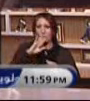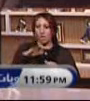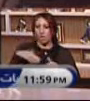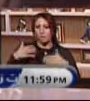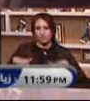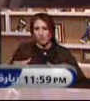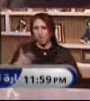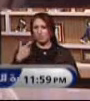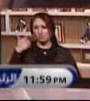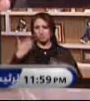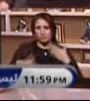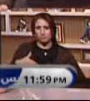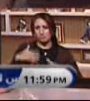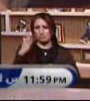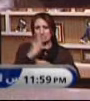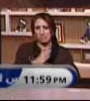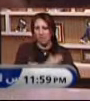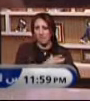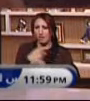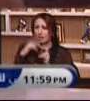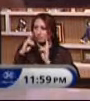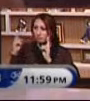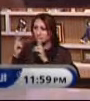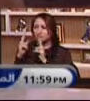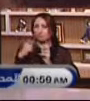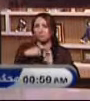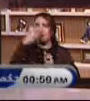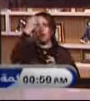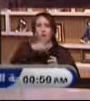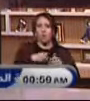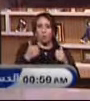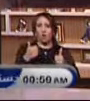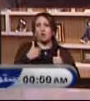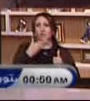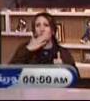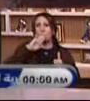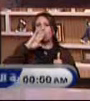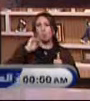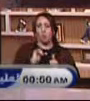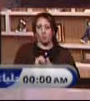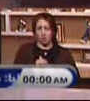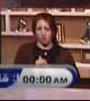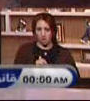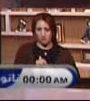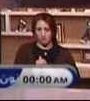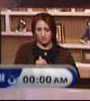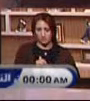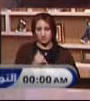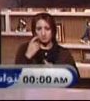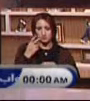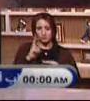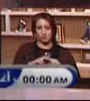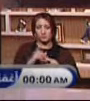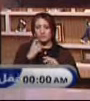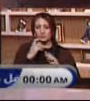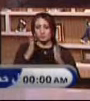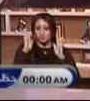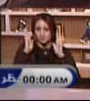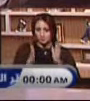ويمتني مسكينا. قد يكون واحد ملياردير بس لازم يكون مسكين القلب يكون لين القلب. لكن ده ممكن. ولذلك اسوأ العباد عند